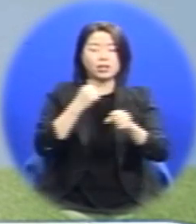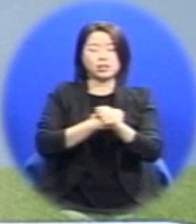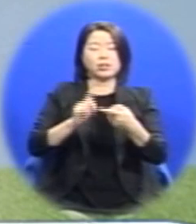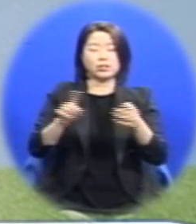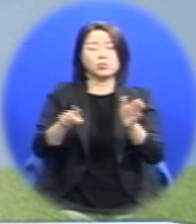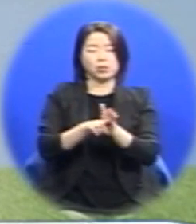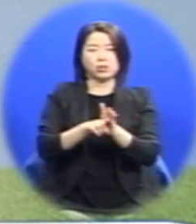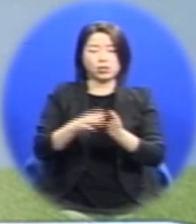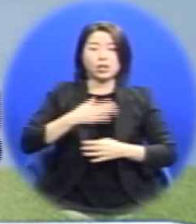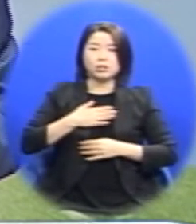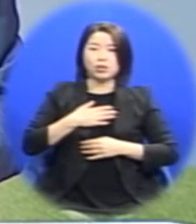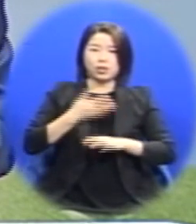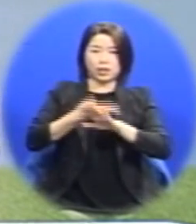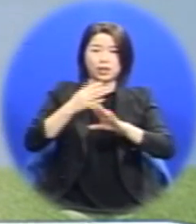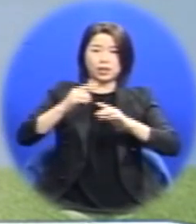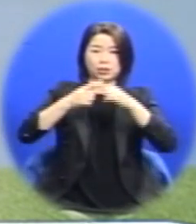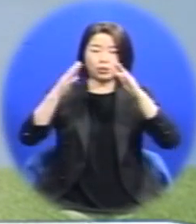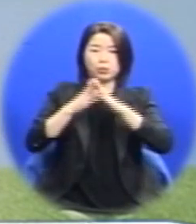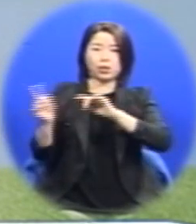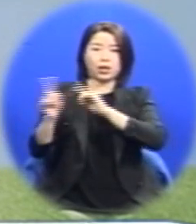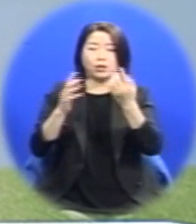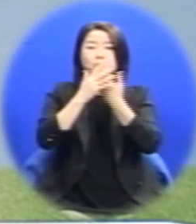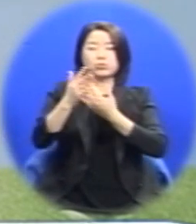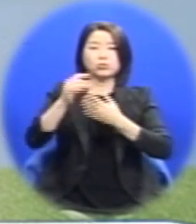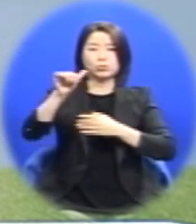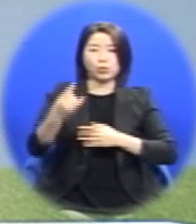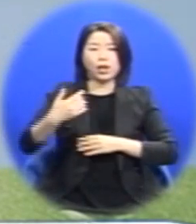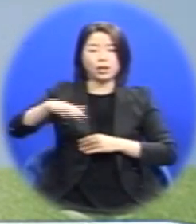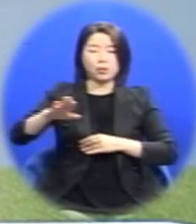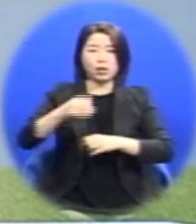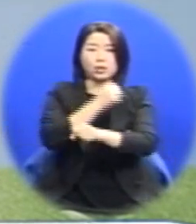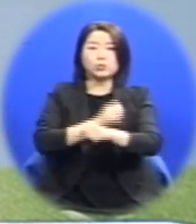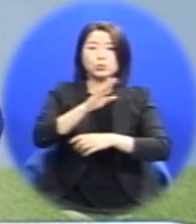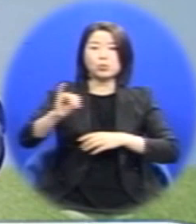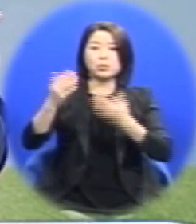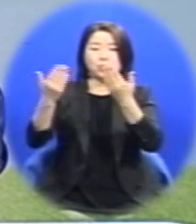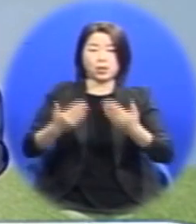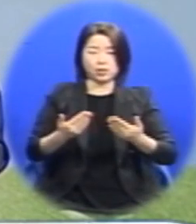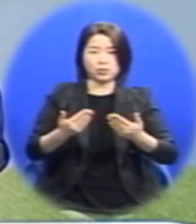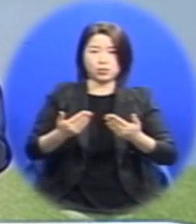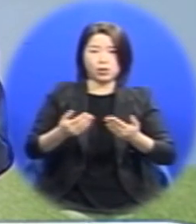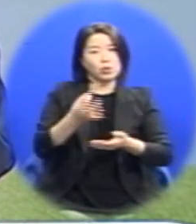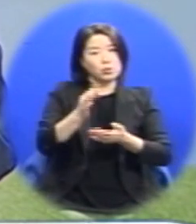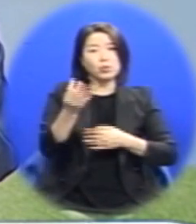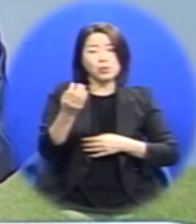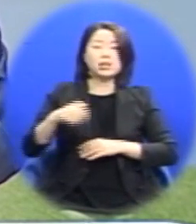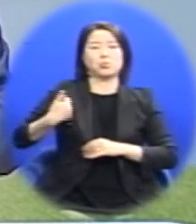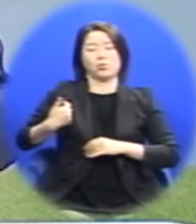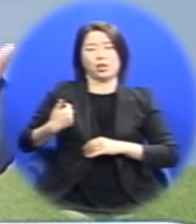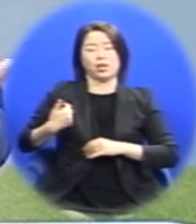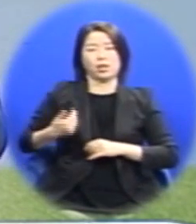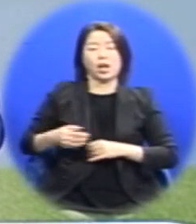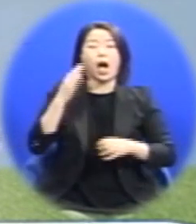저는 부흥회를 이렇게 나가면 사례를 받았었습니다. 액수에 대해서는 관심이 없었어요.